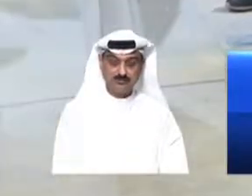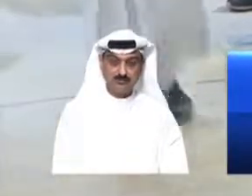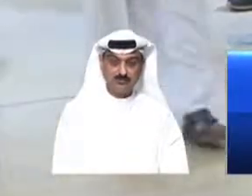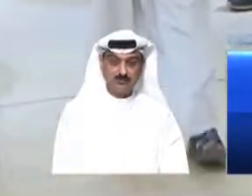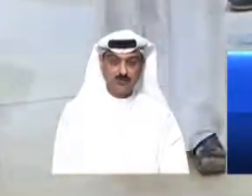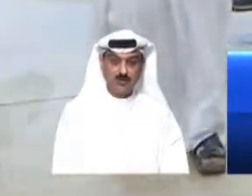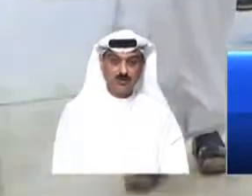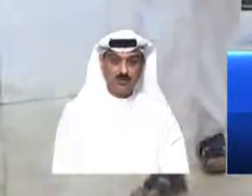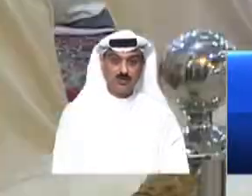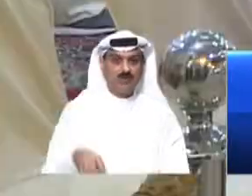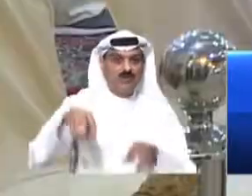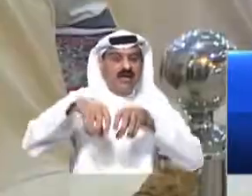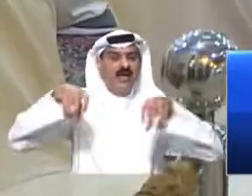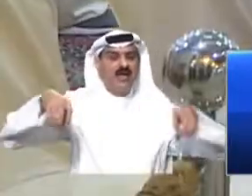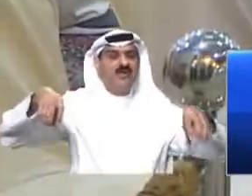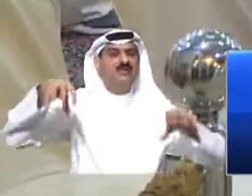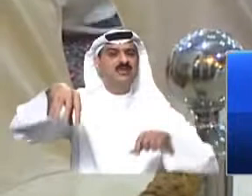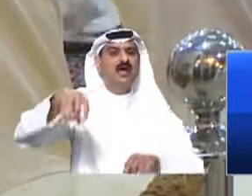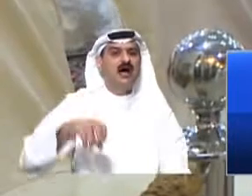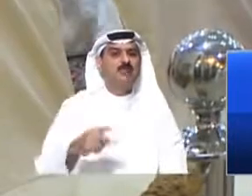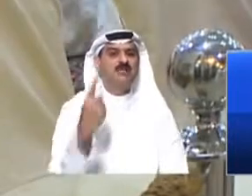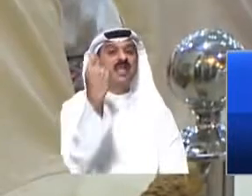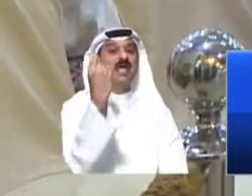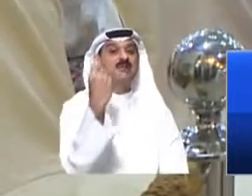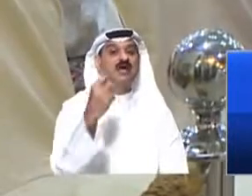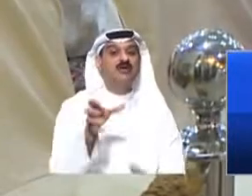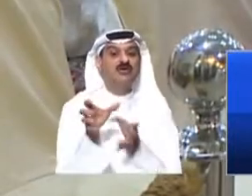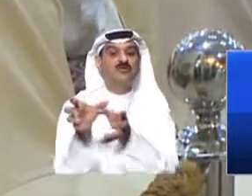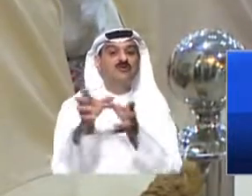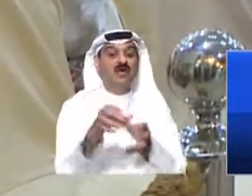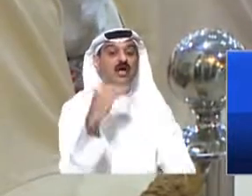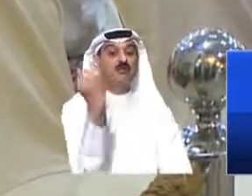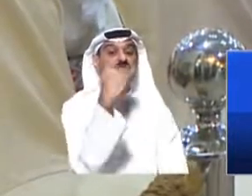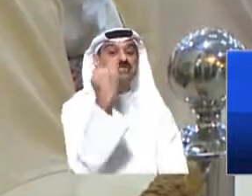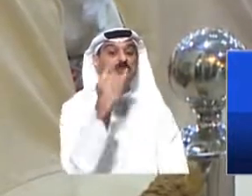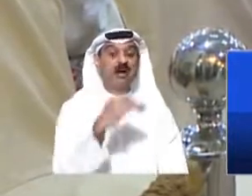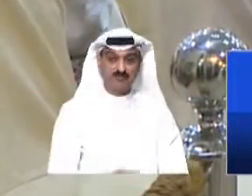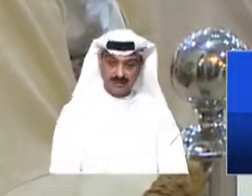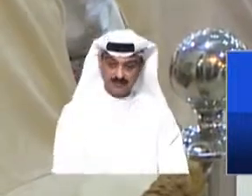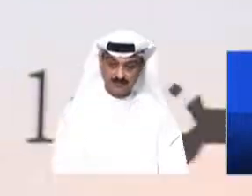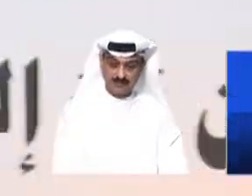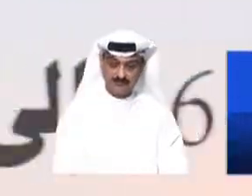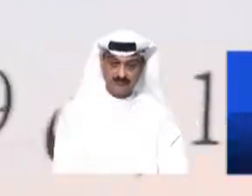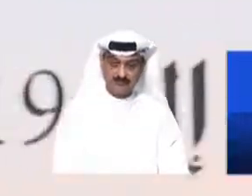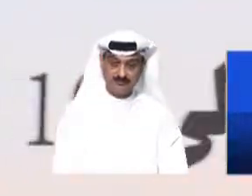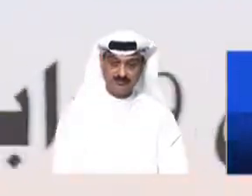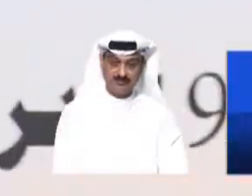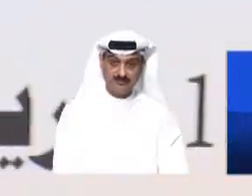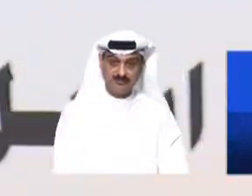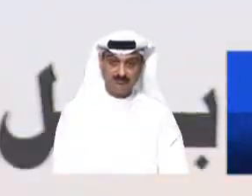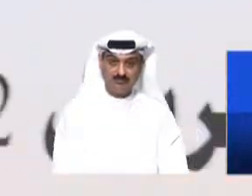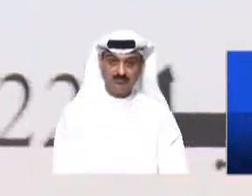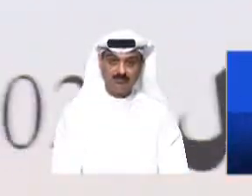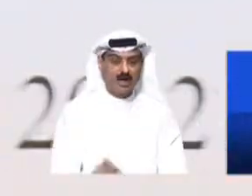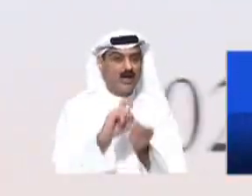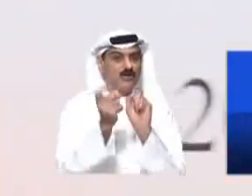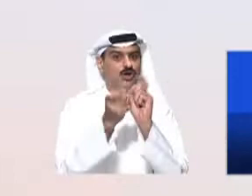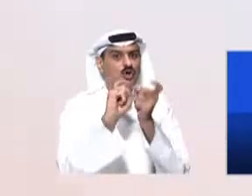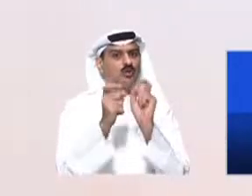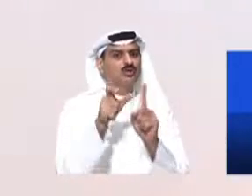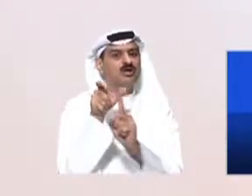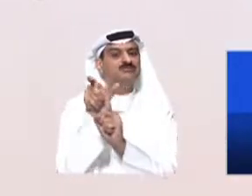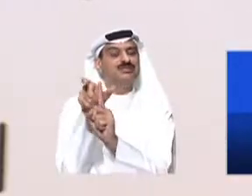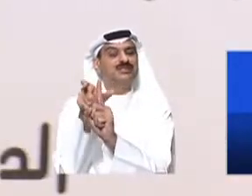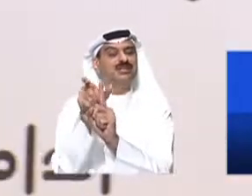والبريالد والدامة أعتقد يمكن 100 فريق من الشباب، طبعا لأنه منفرد اللعبة. طبعا البطولة برعاية الشيخ أمثال